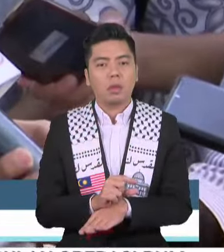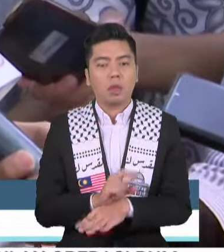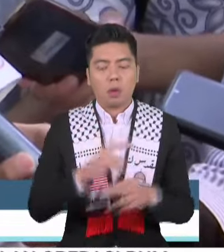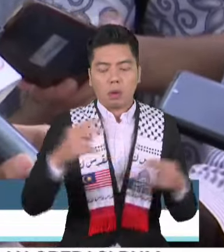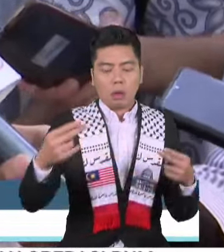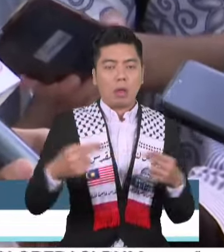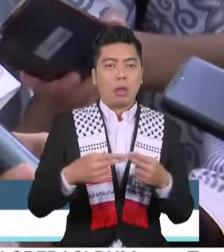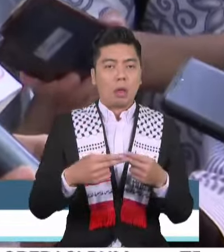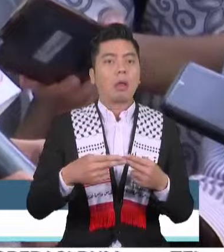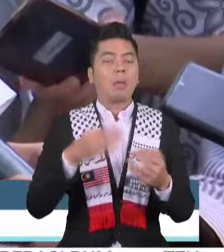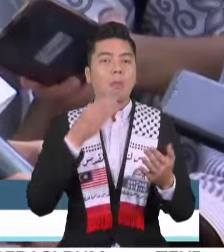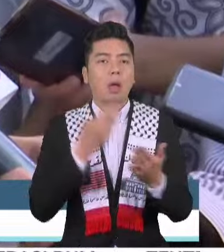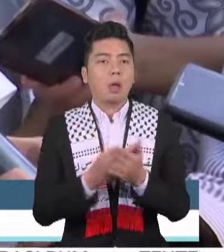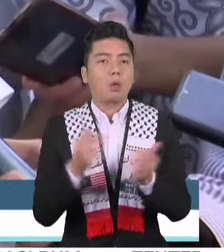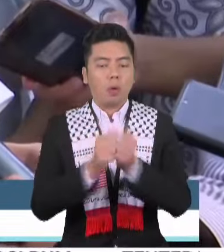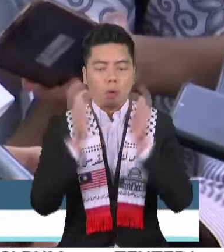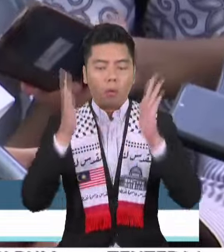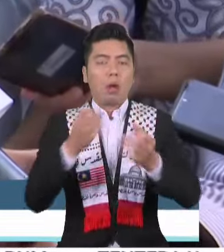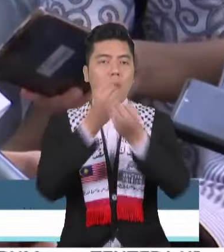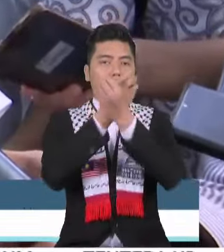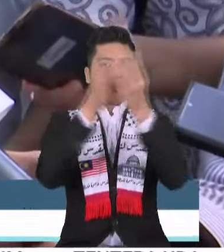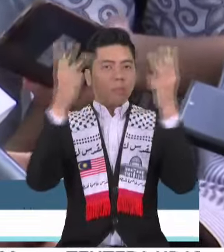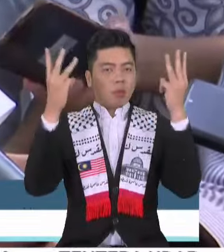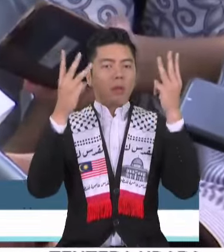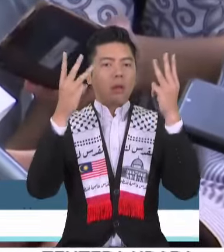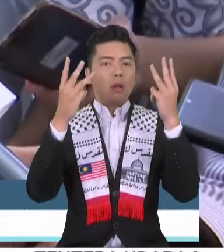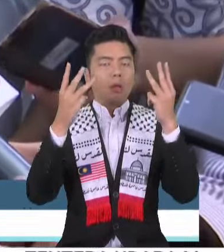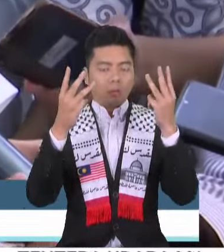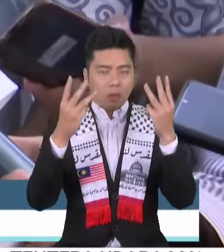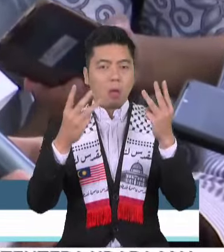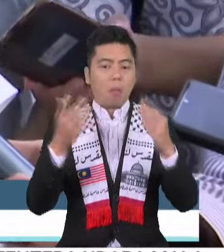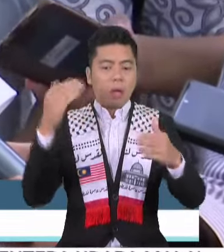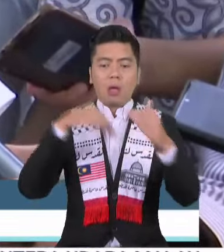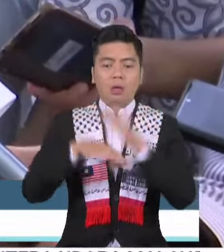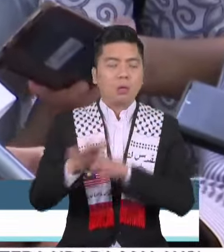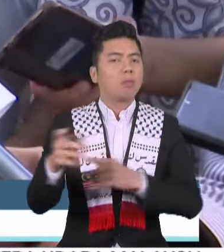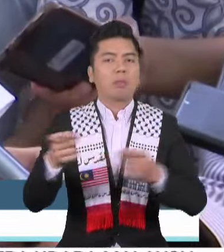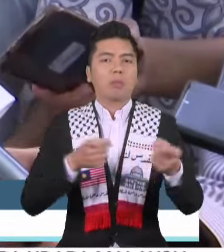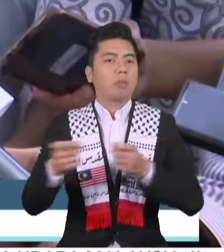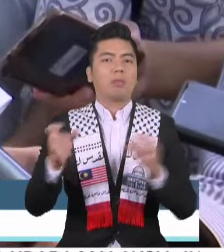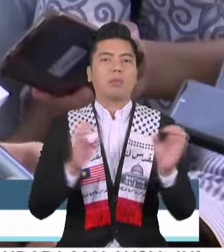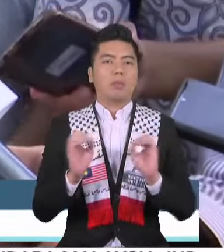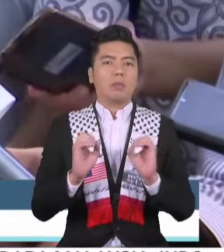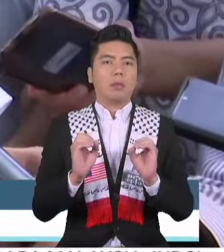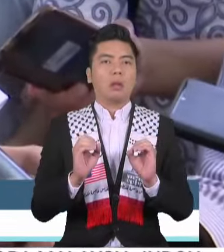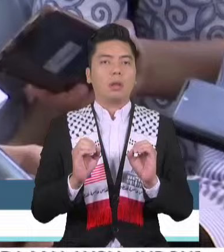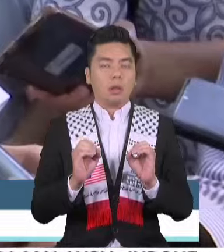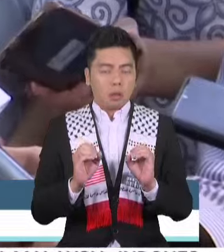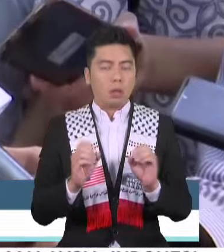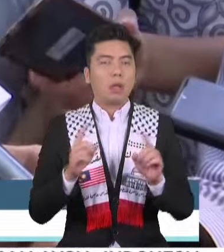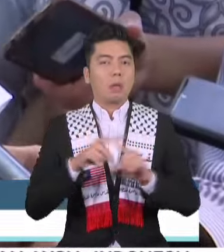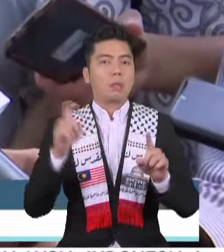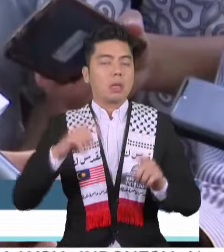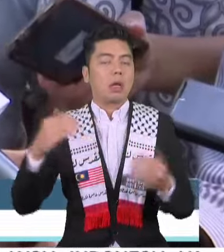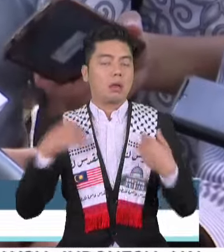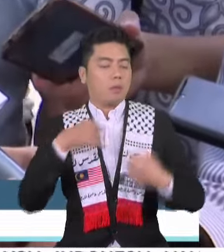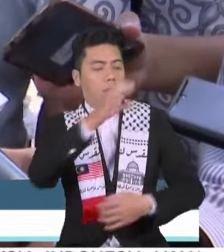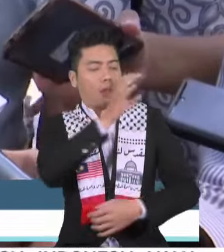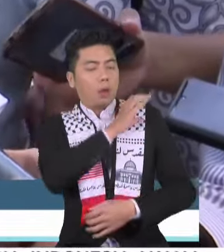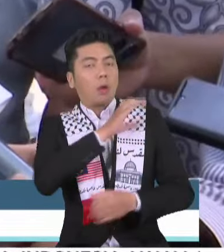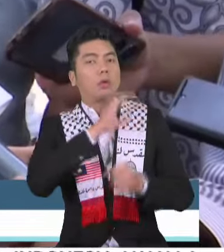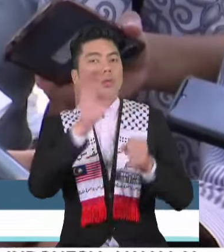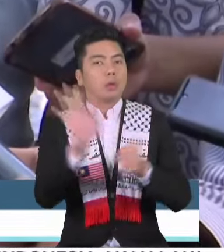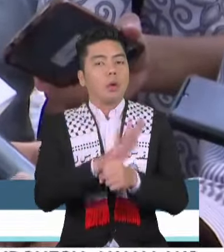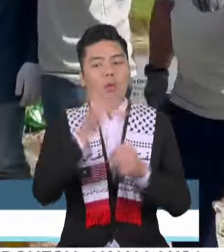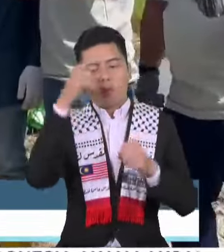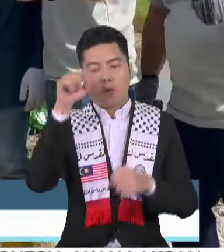hubungan baik dengan orang asli. Okay, dia masuk jadi tak dapat kawalan. Kecuali kita ada penguatkuasa yang mencukupi